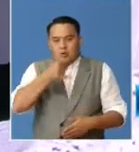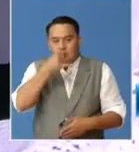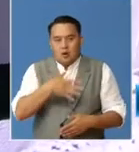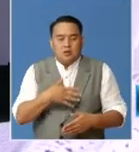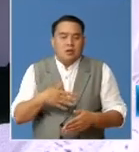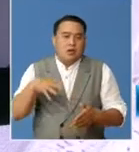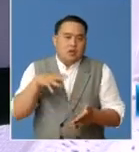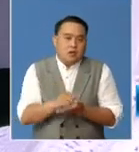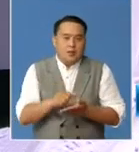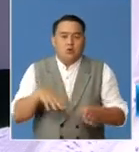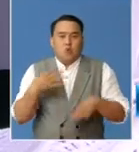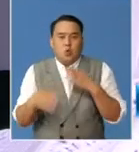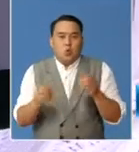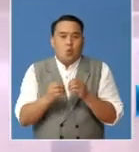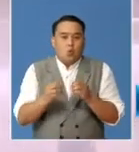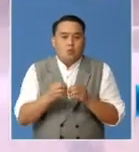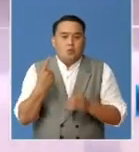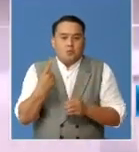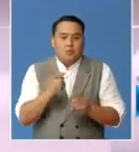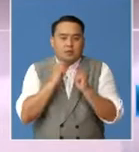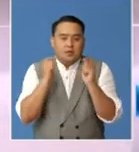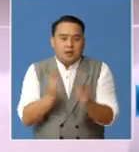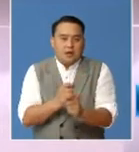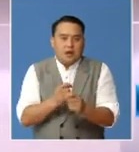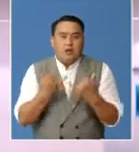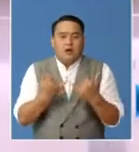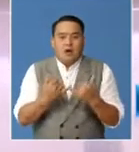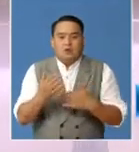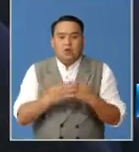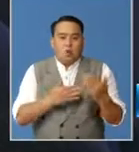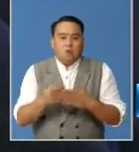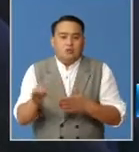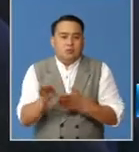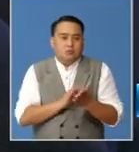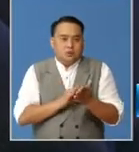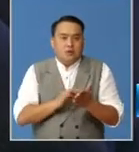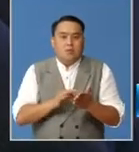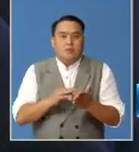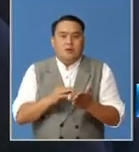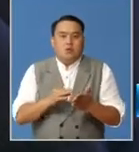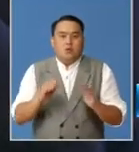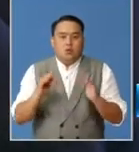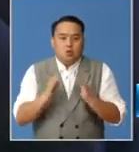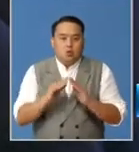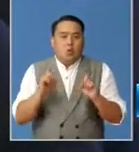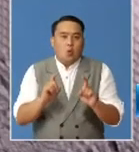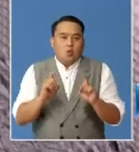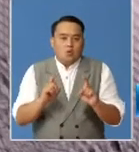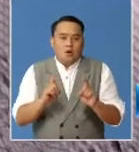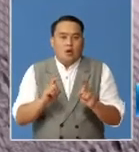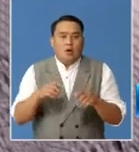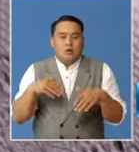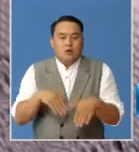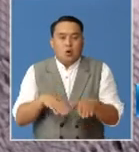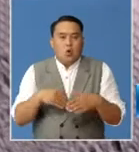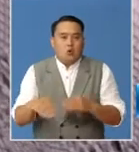жүрген. Ауданға келген 10 машиненің бірі оған бұйырды. Қазір қолы қалт етсе машинасына жүгіреді. Үйде отырып киімнен бастап көрпе жасық